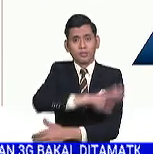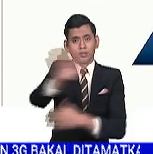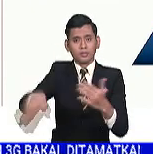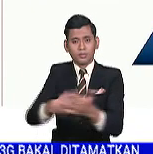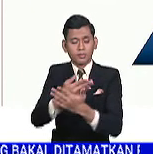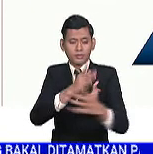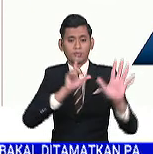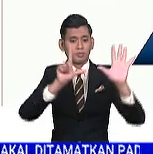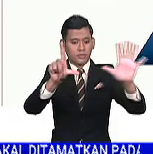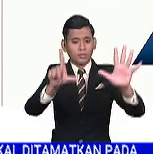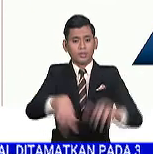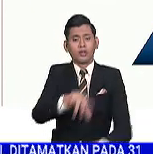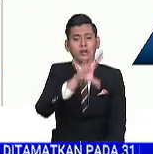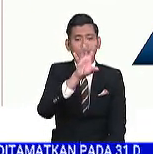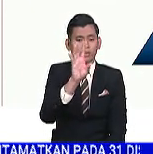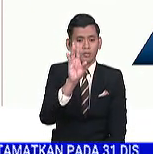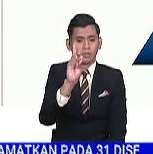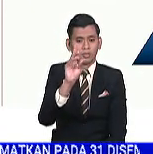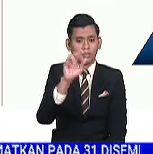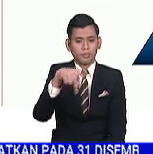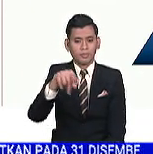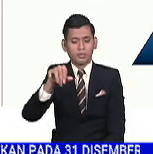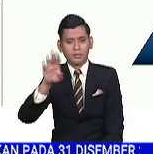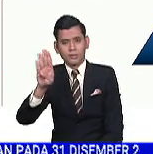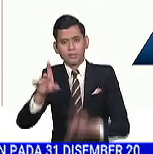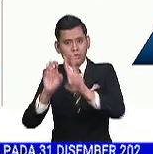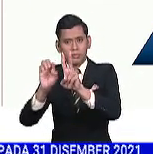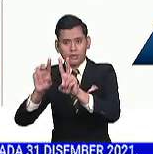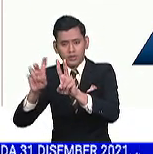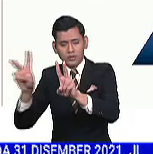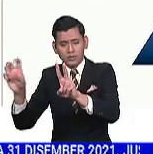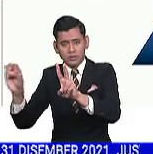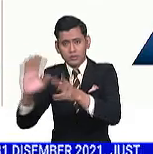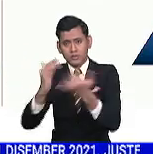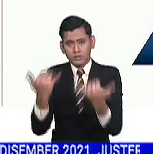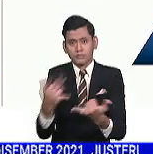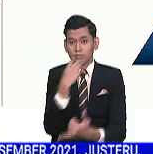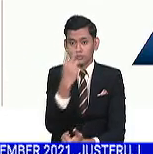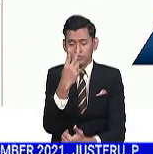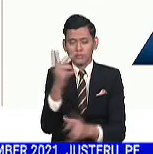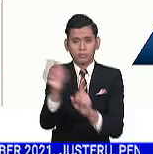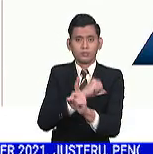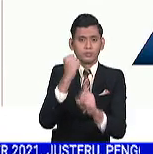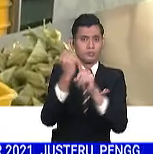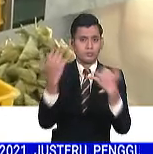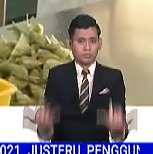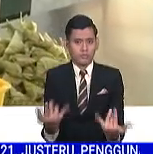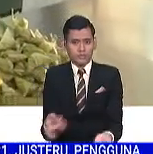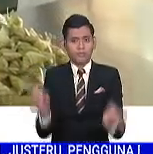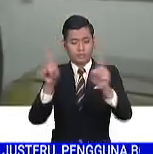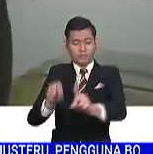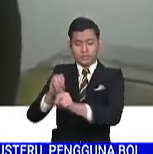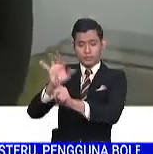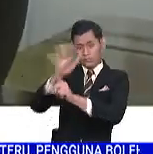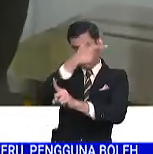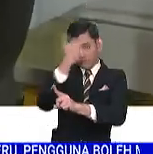Keseluruhan sasaran TPB 2030 mengambil kira keadaan semasa golongan sasar termasuklah kesan